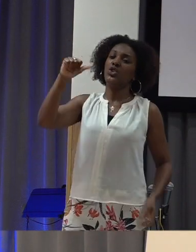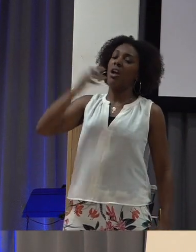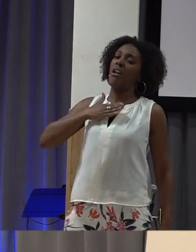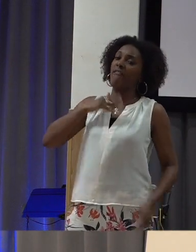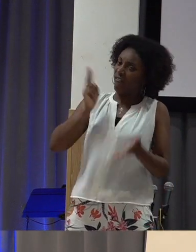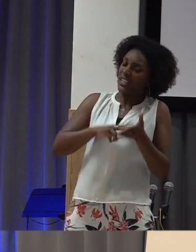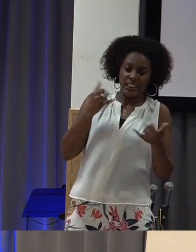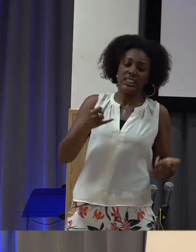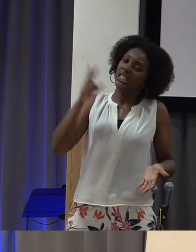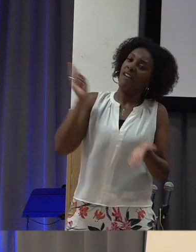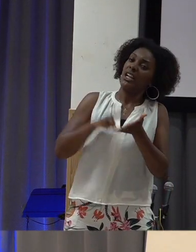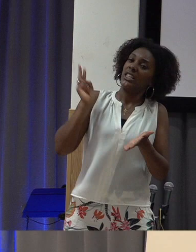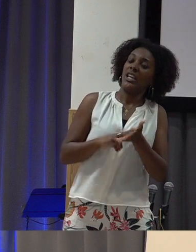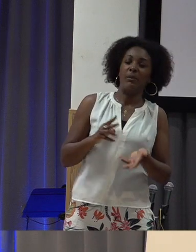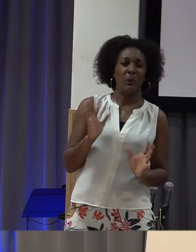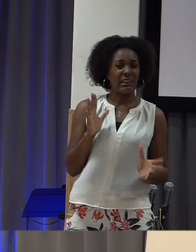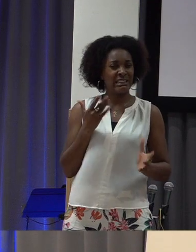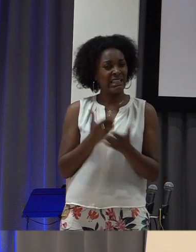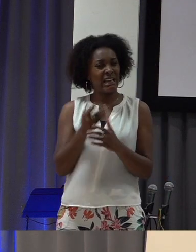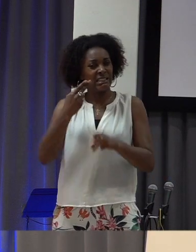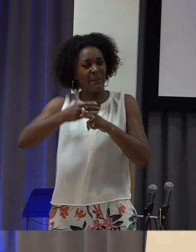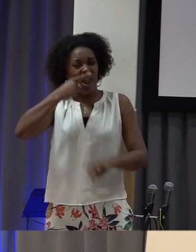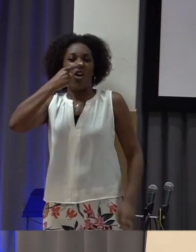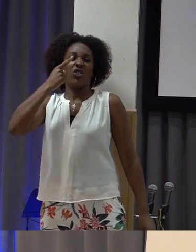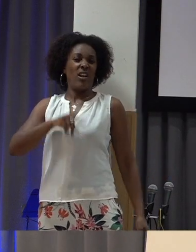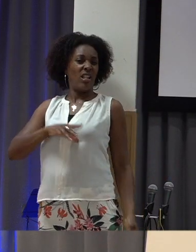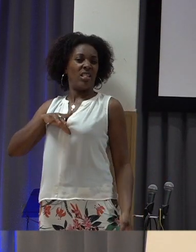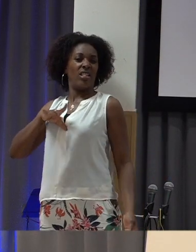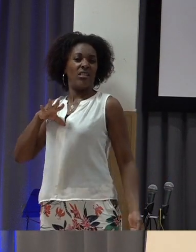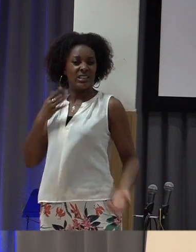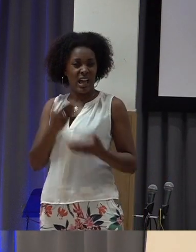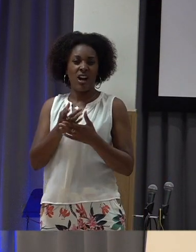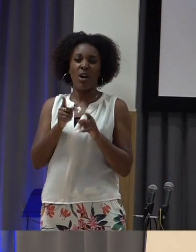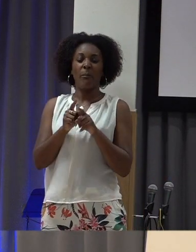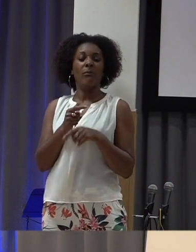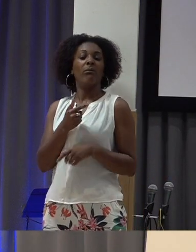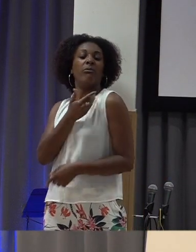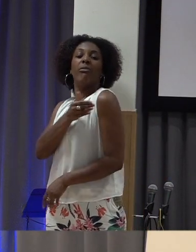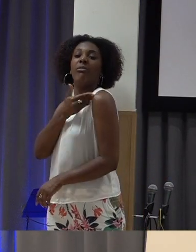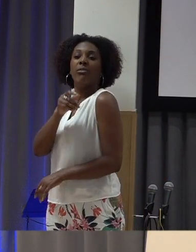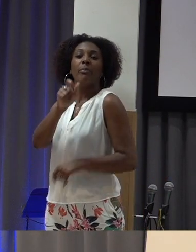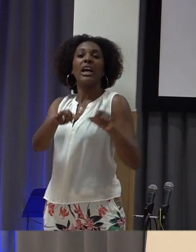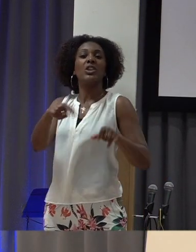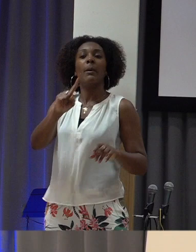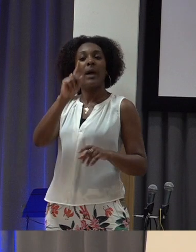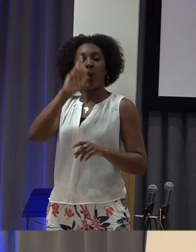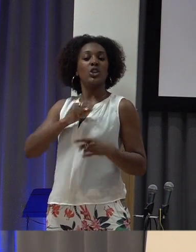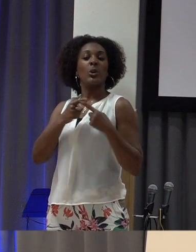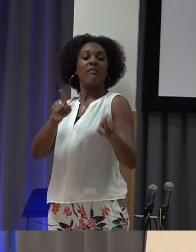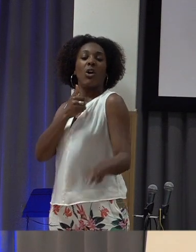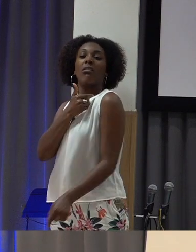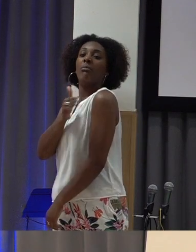N'est-ce pas une prétention orgueilleuse et méprisante pour les autres? C'est ainsi qu'un peu